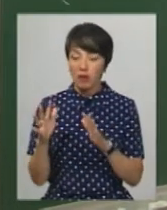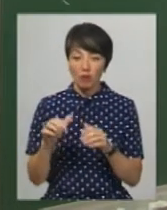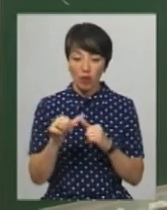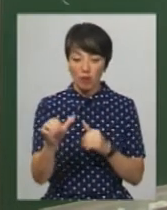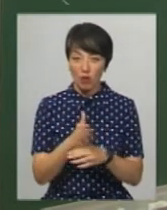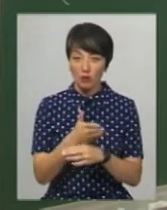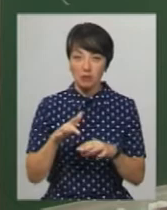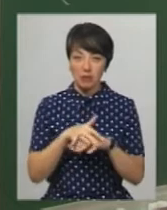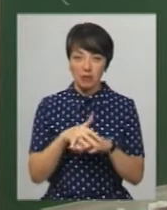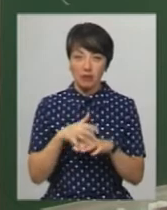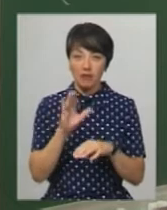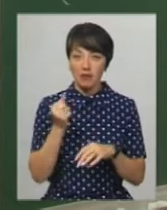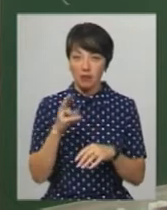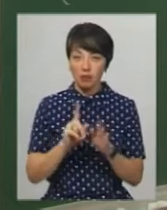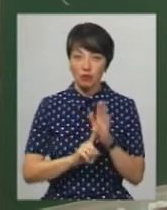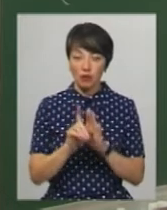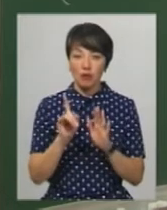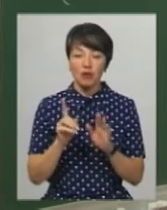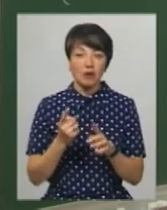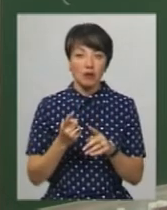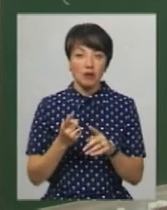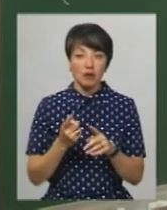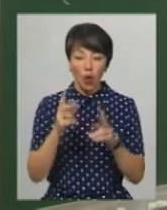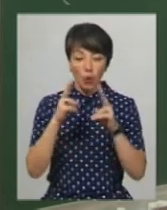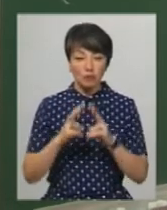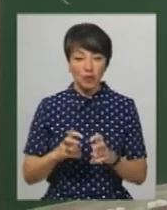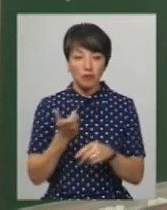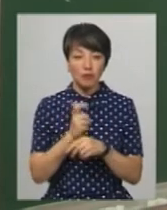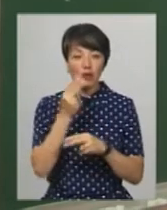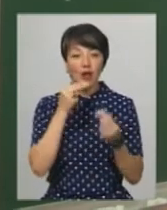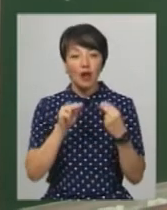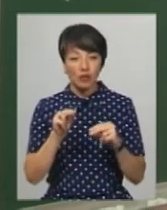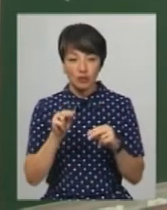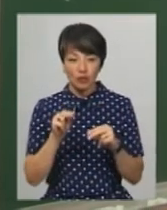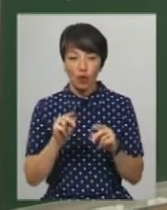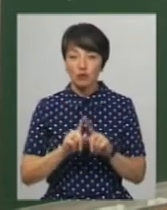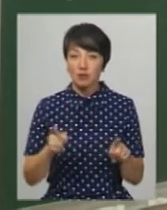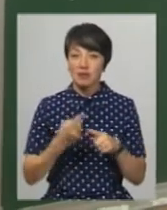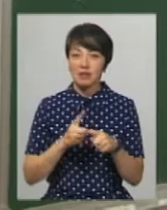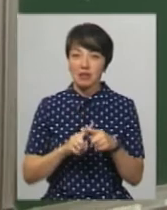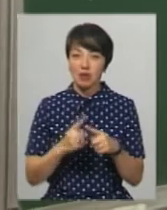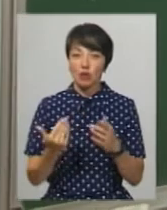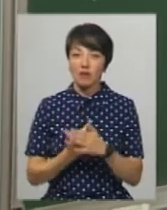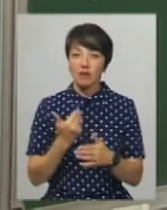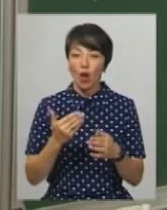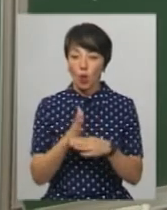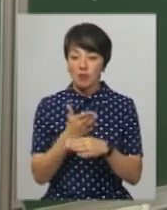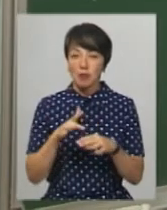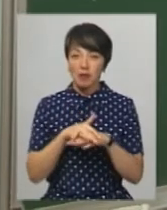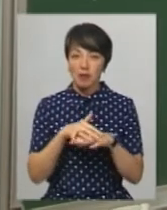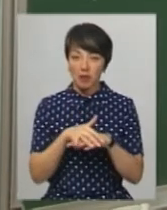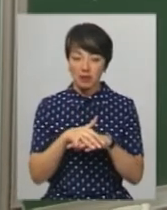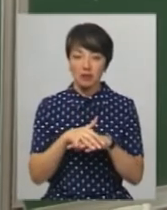окремих розділах математики Вітя почав розбиратись набагато краще. Особливо це більш новітні розділи математики, такі як